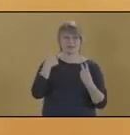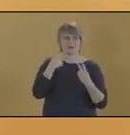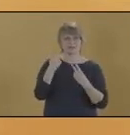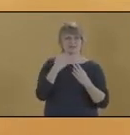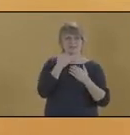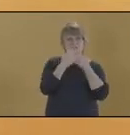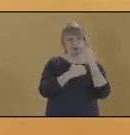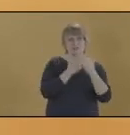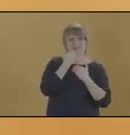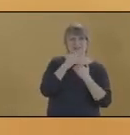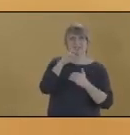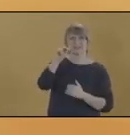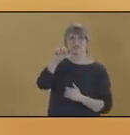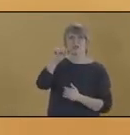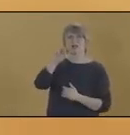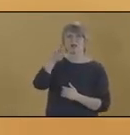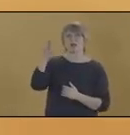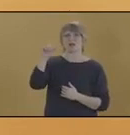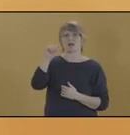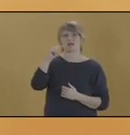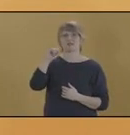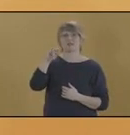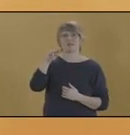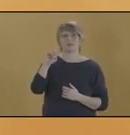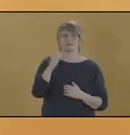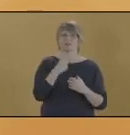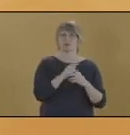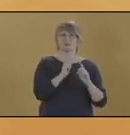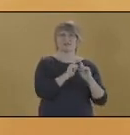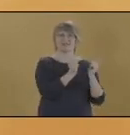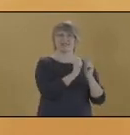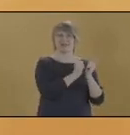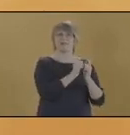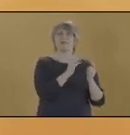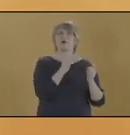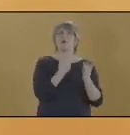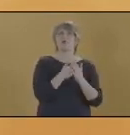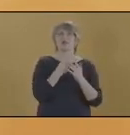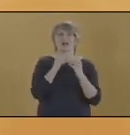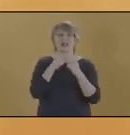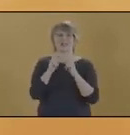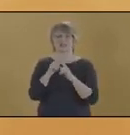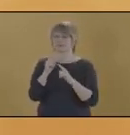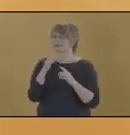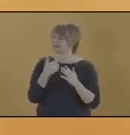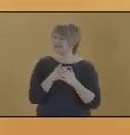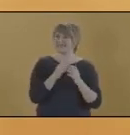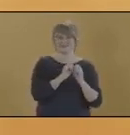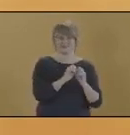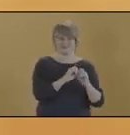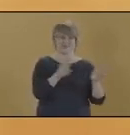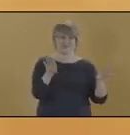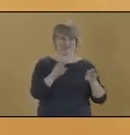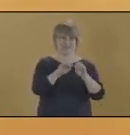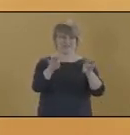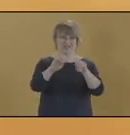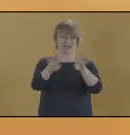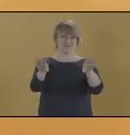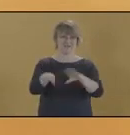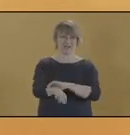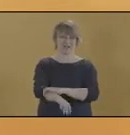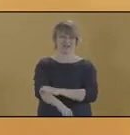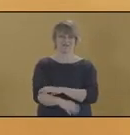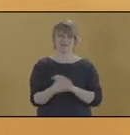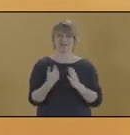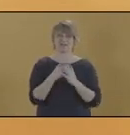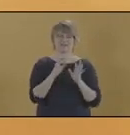Narrative, wenn ich die jetzt beispielsweise auf Telegram sehe oder auch in sozialen Medien eben nicht teile? Warum?